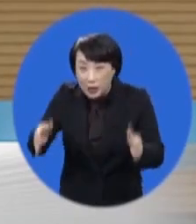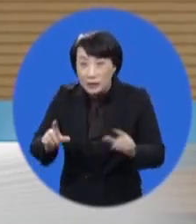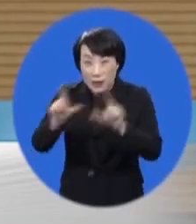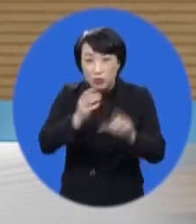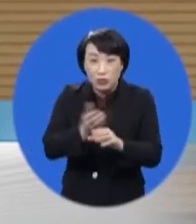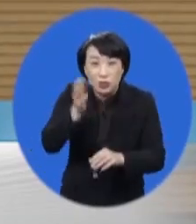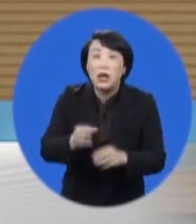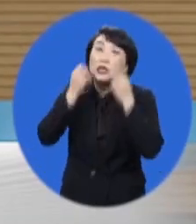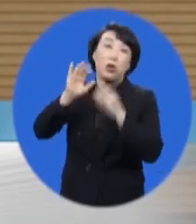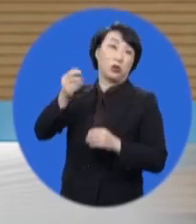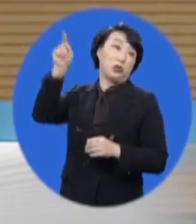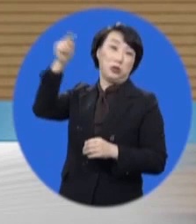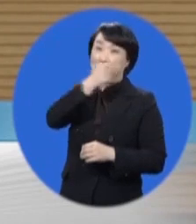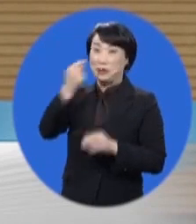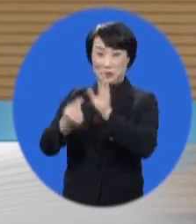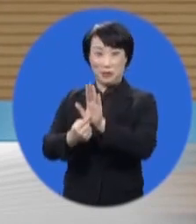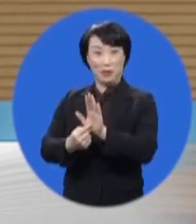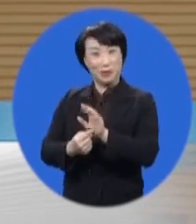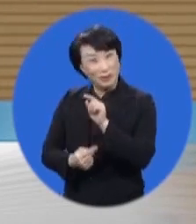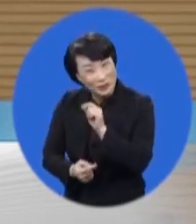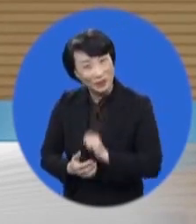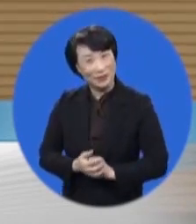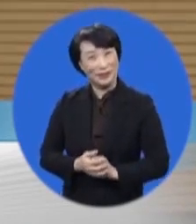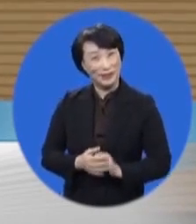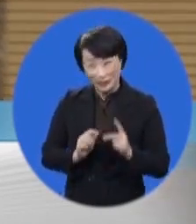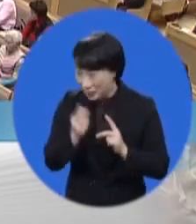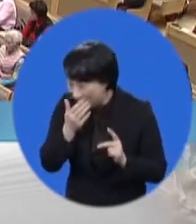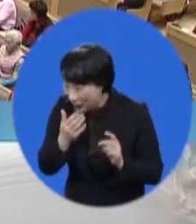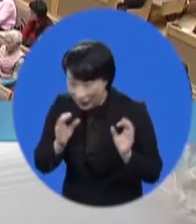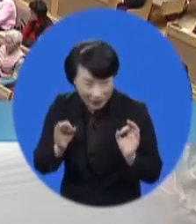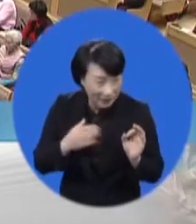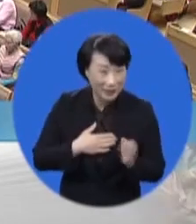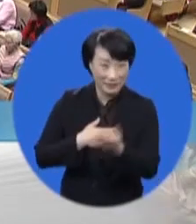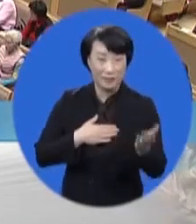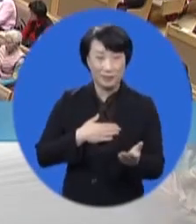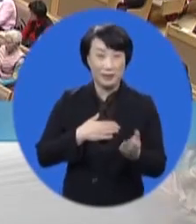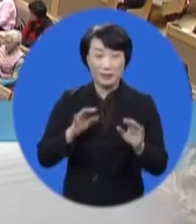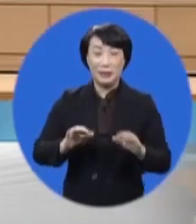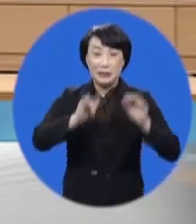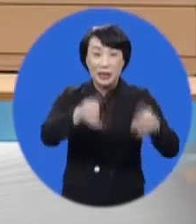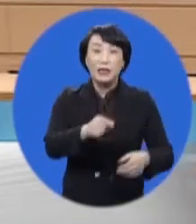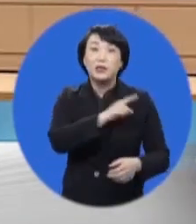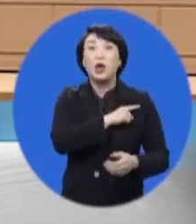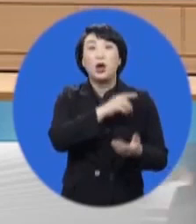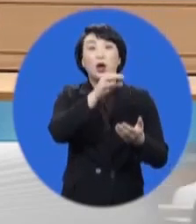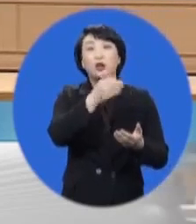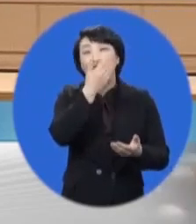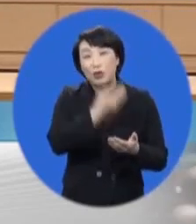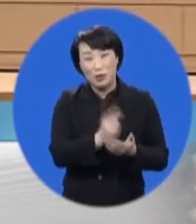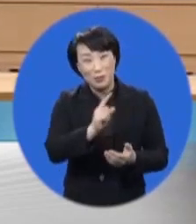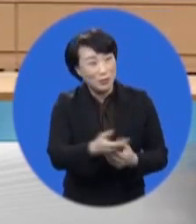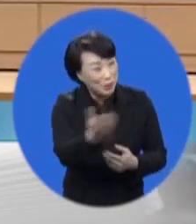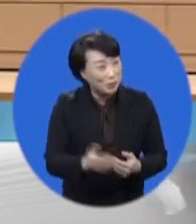있으나 새것이 됐다는 증거입니다. 이해가 됩니까? 근데 세상에 가장 가치가 뭐냐 이